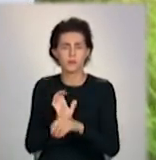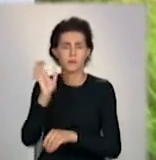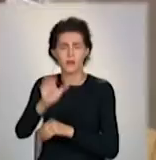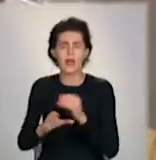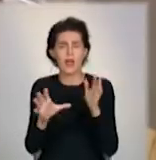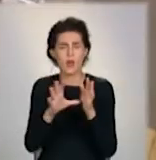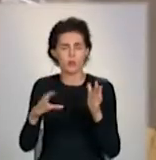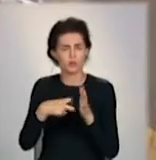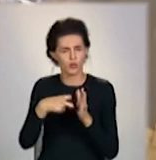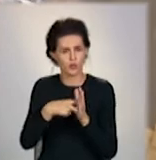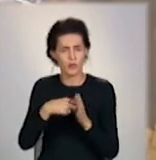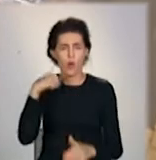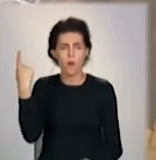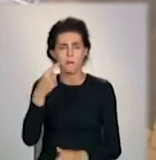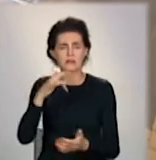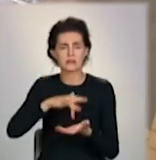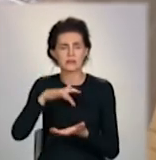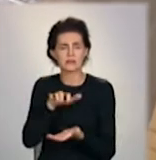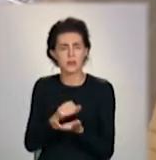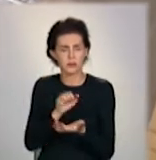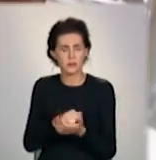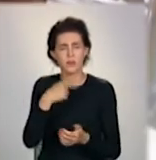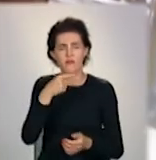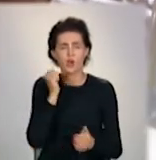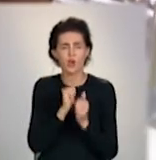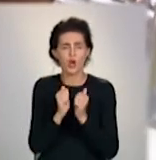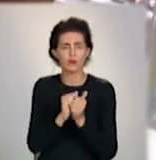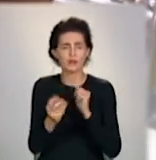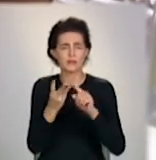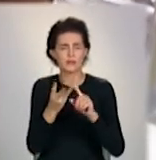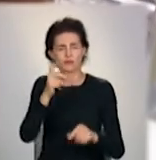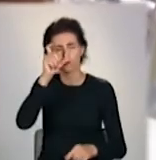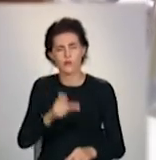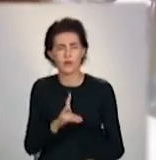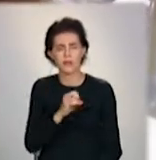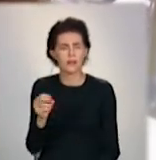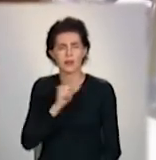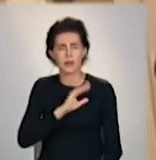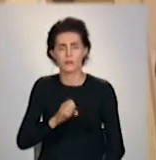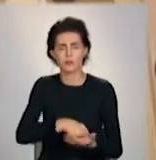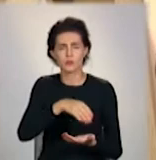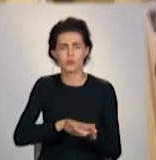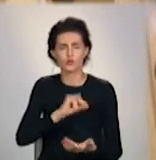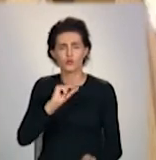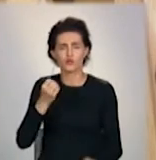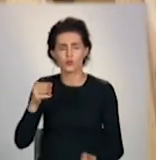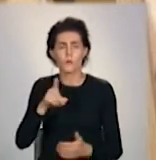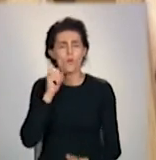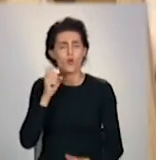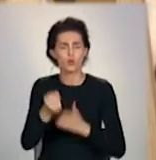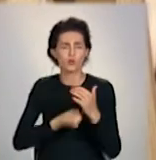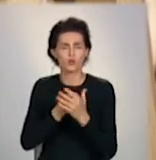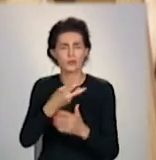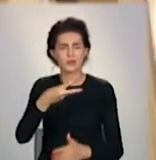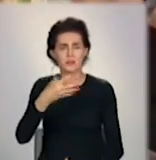електронну пошту. У обласному центрі зайнятості зазначають, кожен третій безробітний у них на обліку. Це молодь у віці до 35